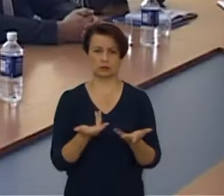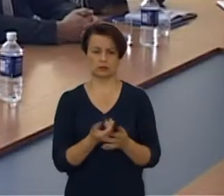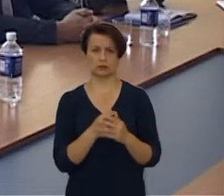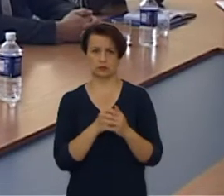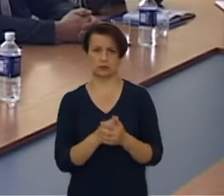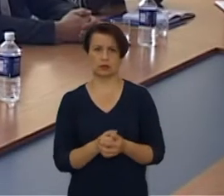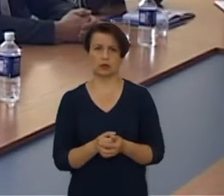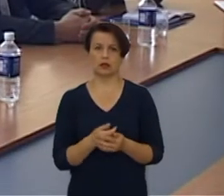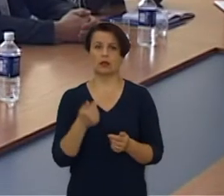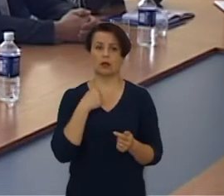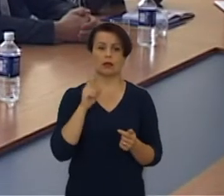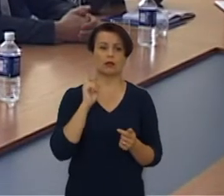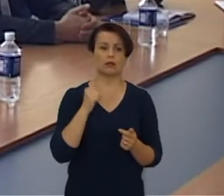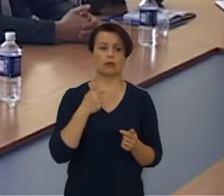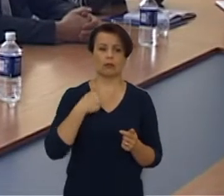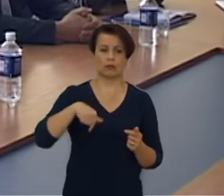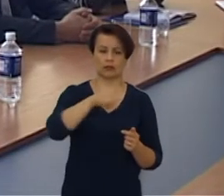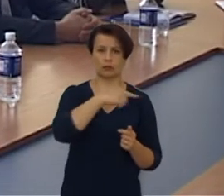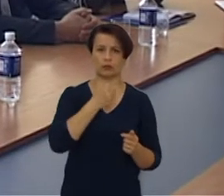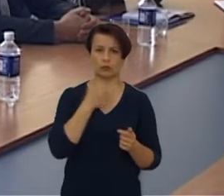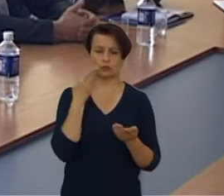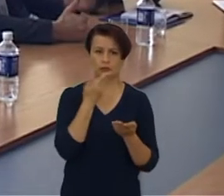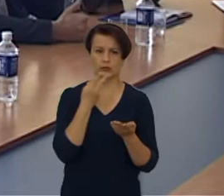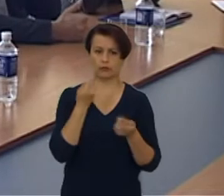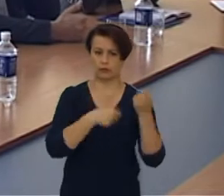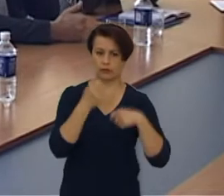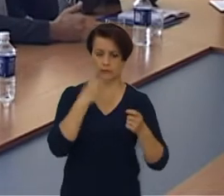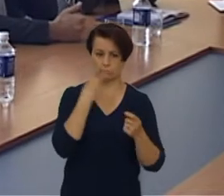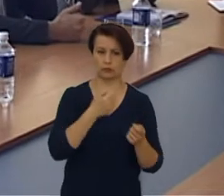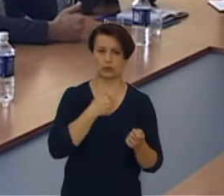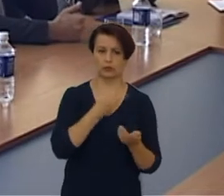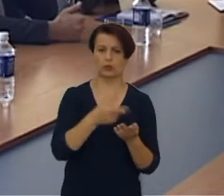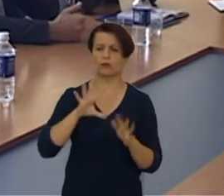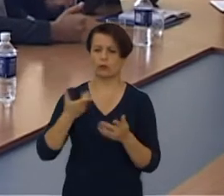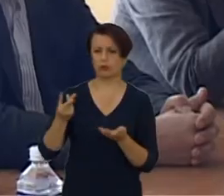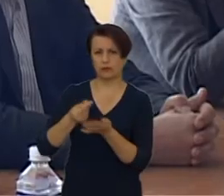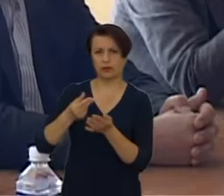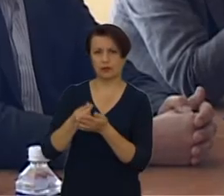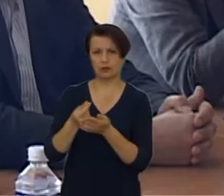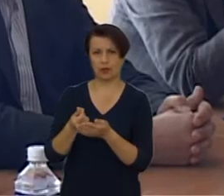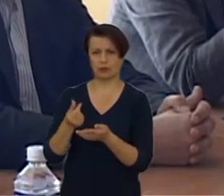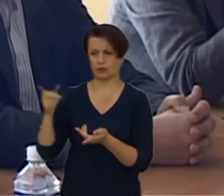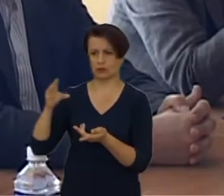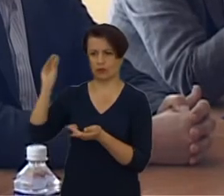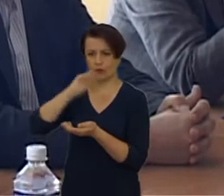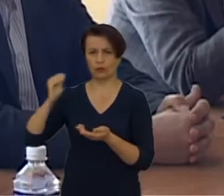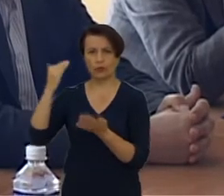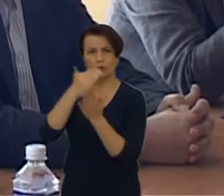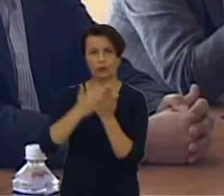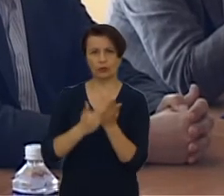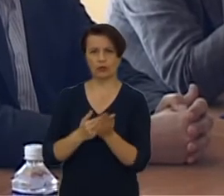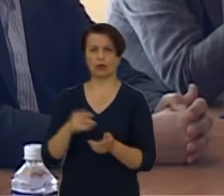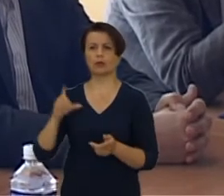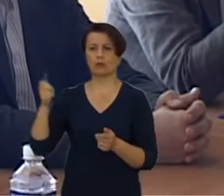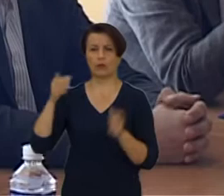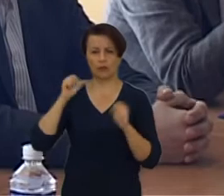to išplaukiančios visos pasekmės. Verslas turi žiūrėti, kokios yra finansavimo galimybės iš europinių, reiškia įvairių programų, ką jie